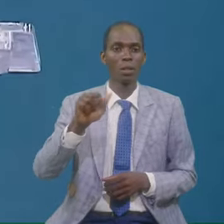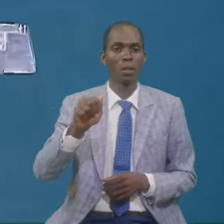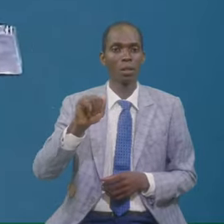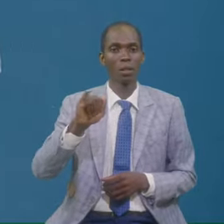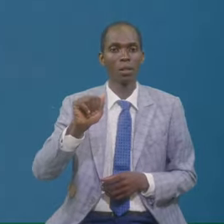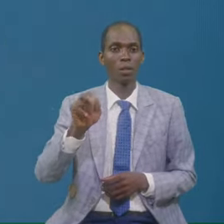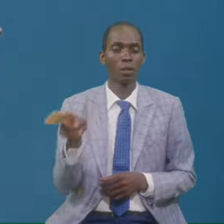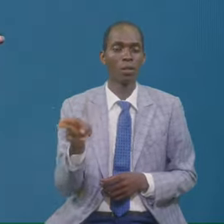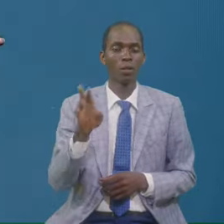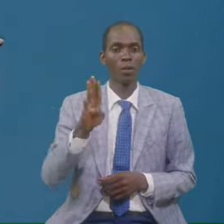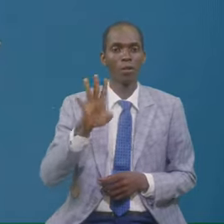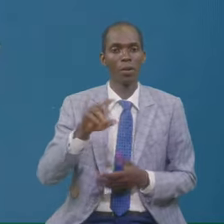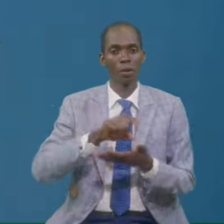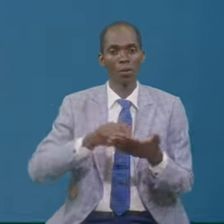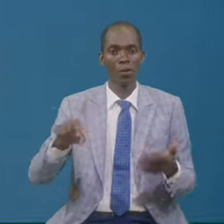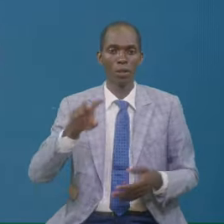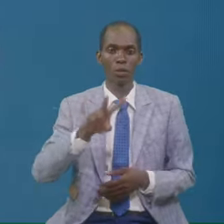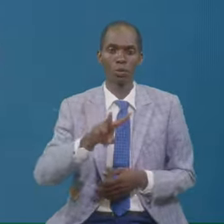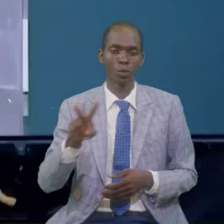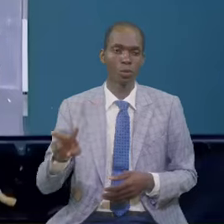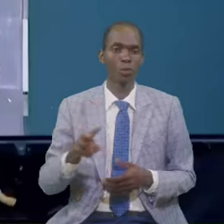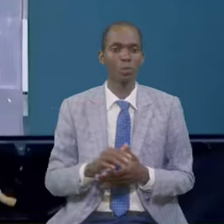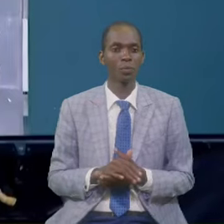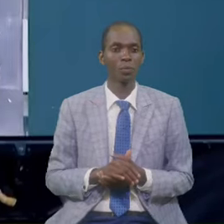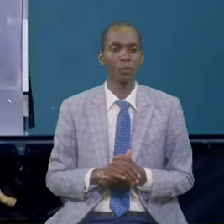Verse 22. ఇప్పుడు మనం యెషయా గ్రంథం